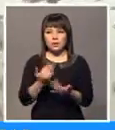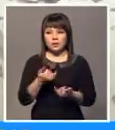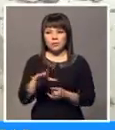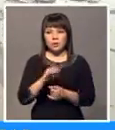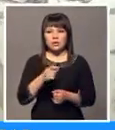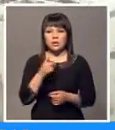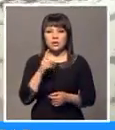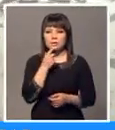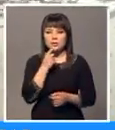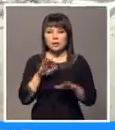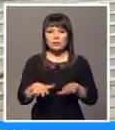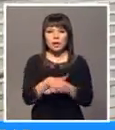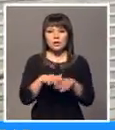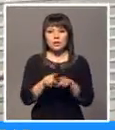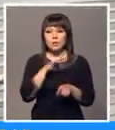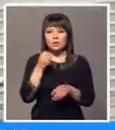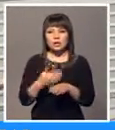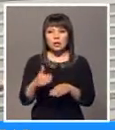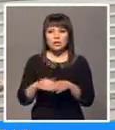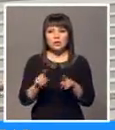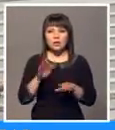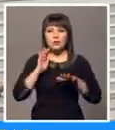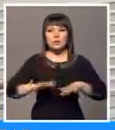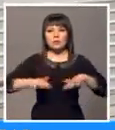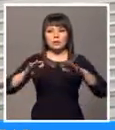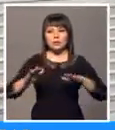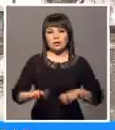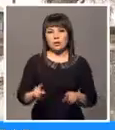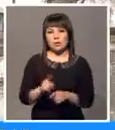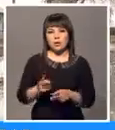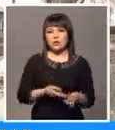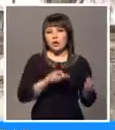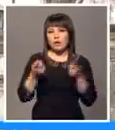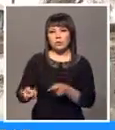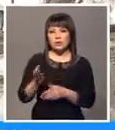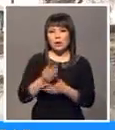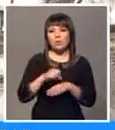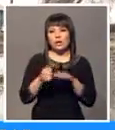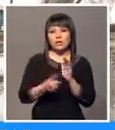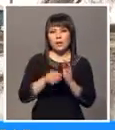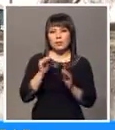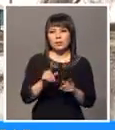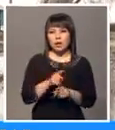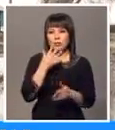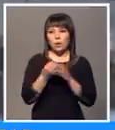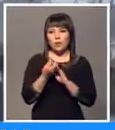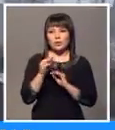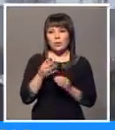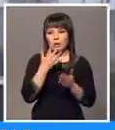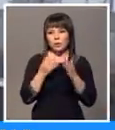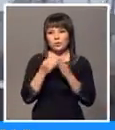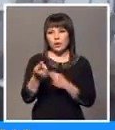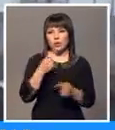судың жолындағы елді мекендер біртіндеп су құрсауынан босап келеді. Эвакуацияланған 16 мың адамның 13 мыңнан астамы өз баспаналарына